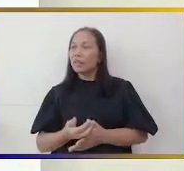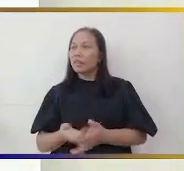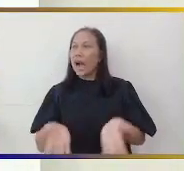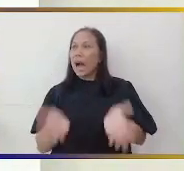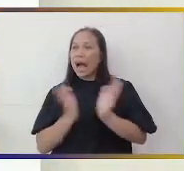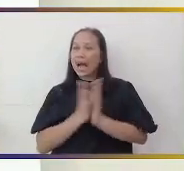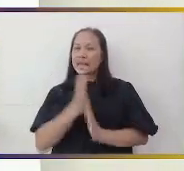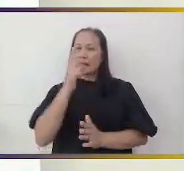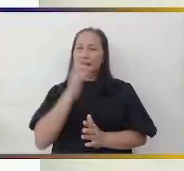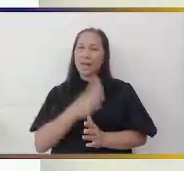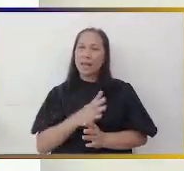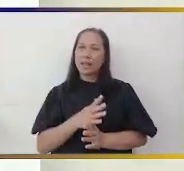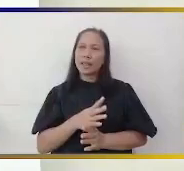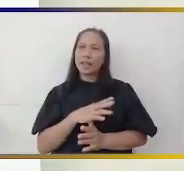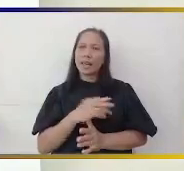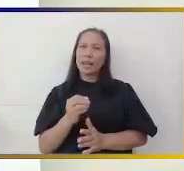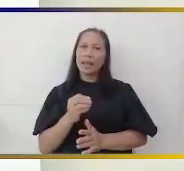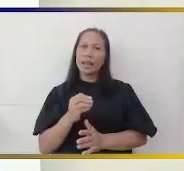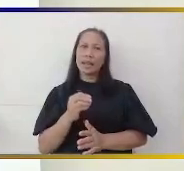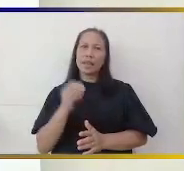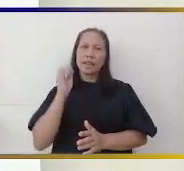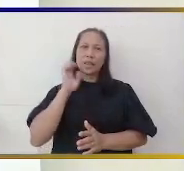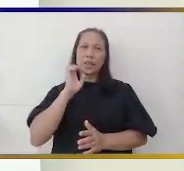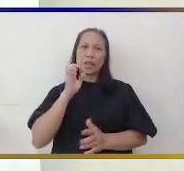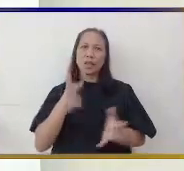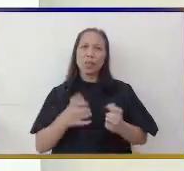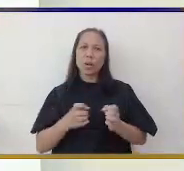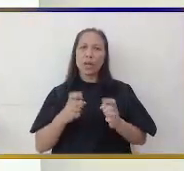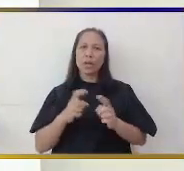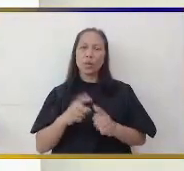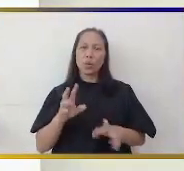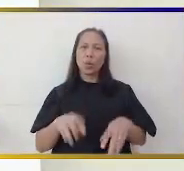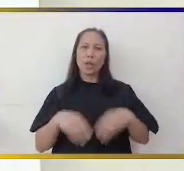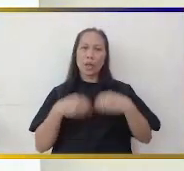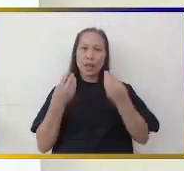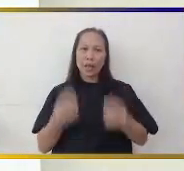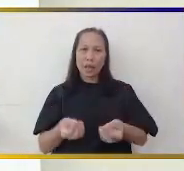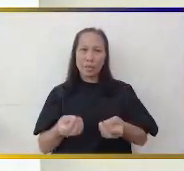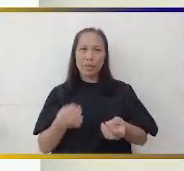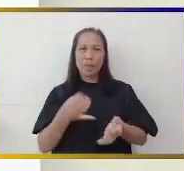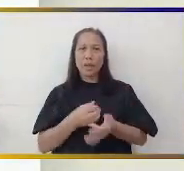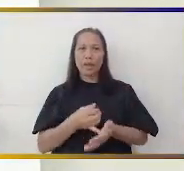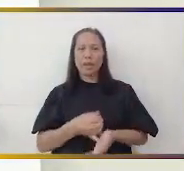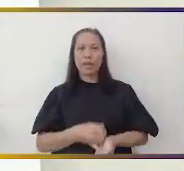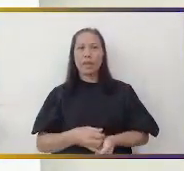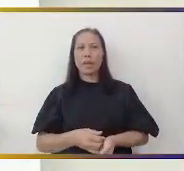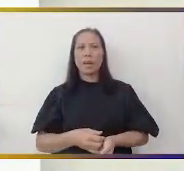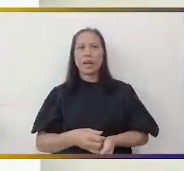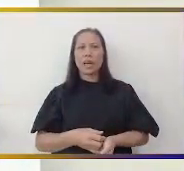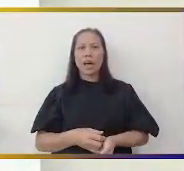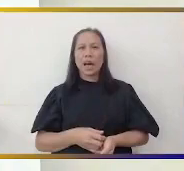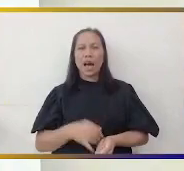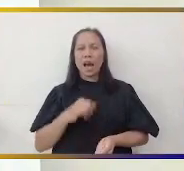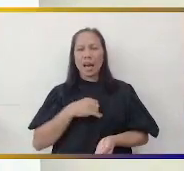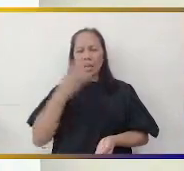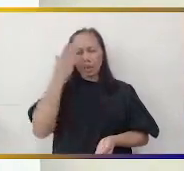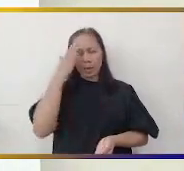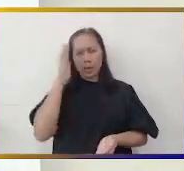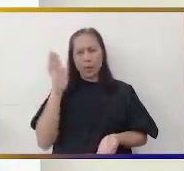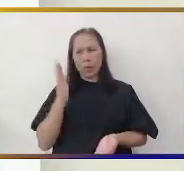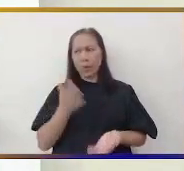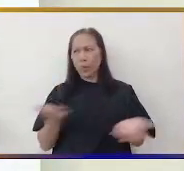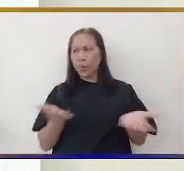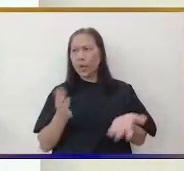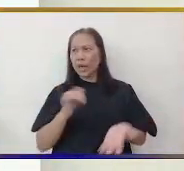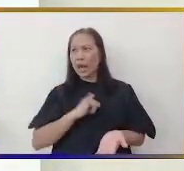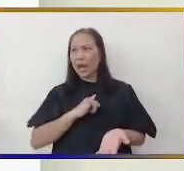gusto ko panginoong magbigay hindi ko alam saan basta ikaw Panginoon ang pinanggagalingan ng lahat kini-claim ko yan palagi